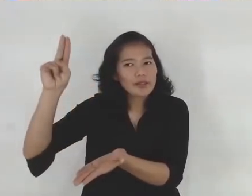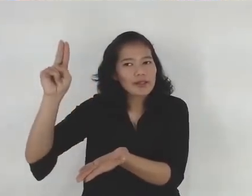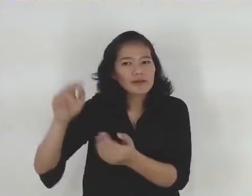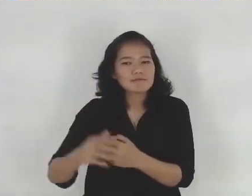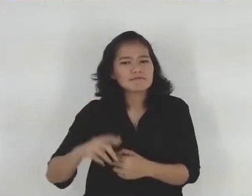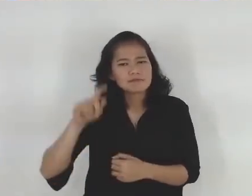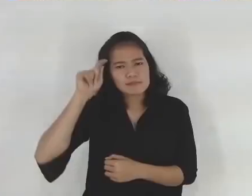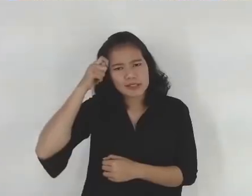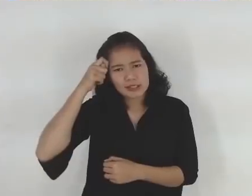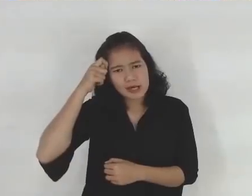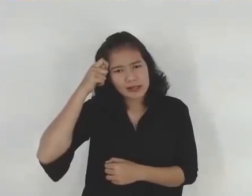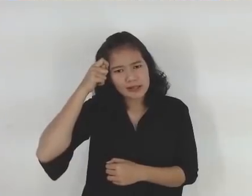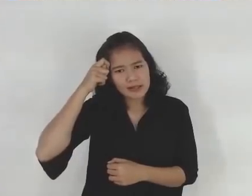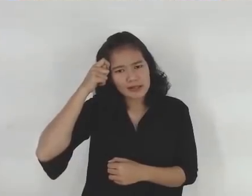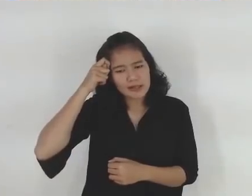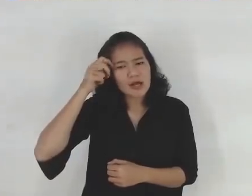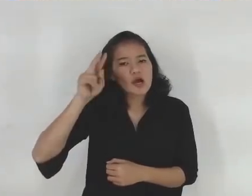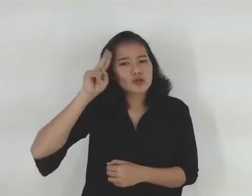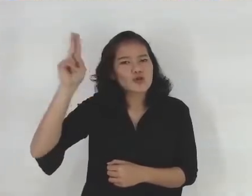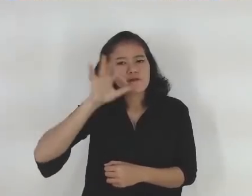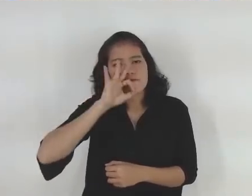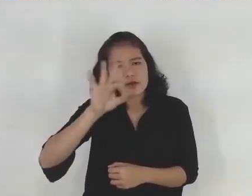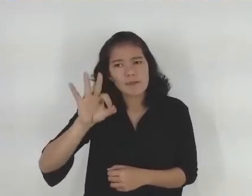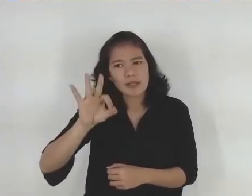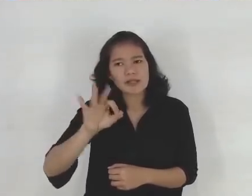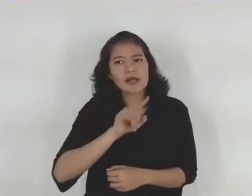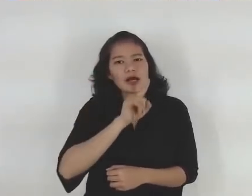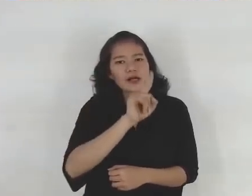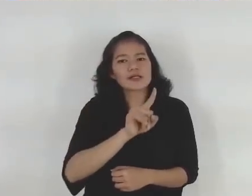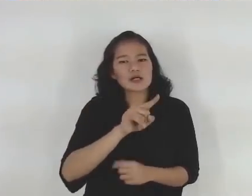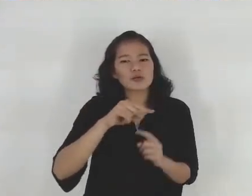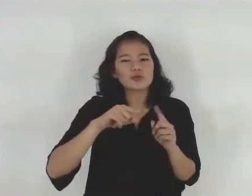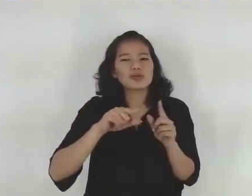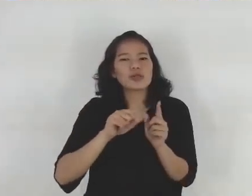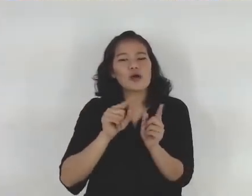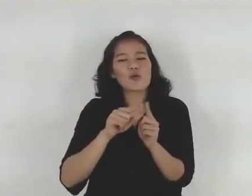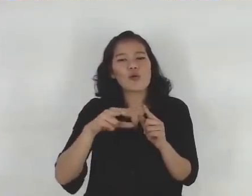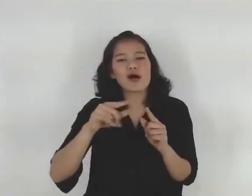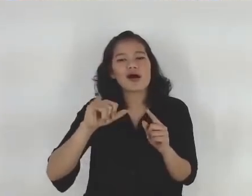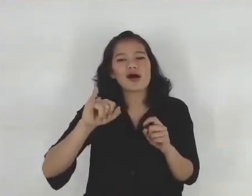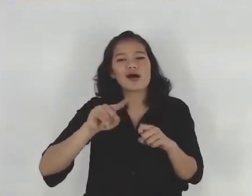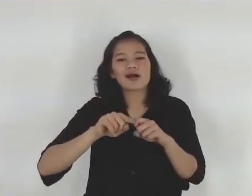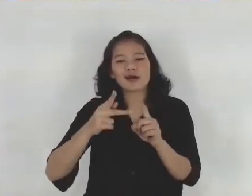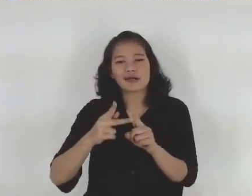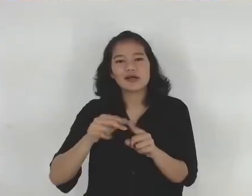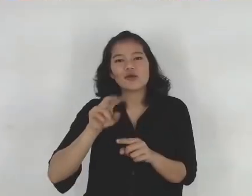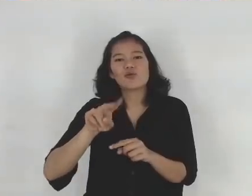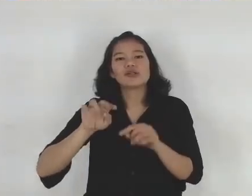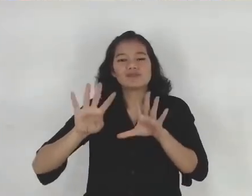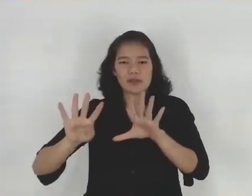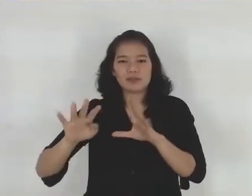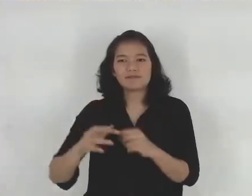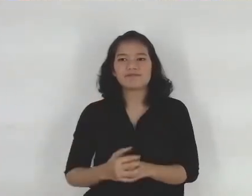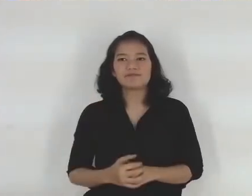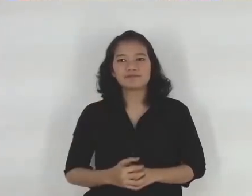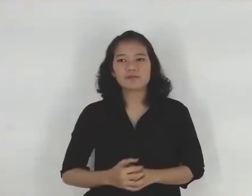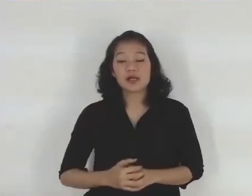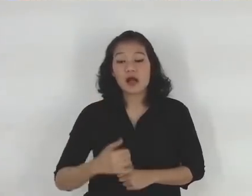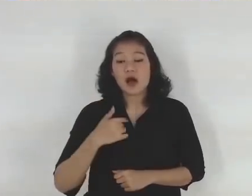mengingat apa yang dikatakan firman Tuhan dalam 1 tawarikh 29 ayat 17 Aa